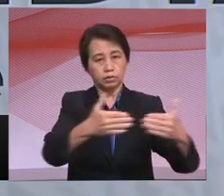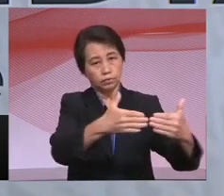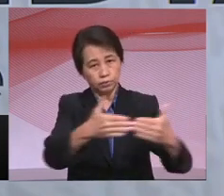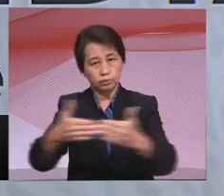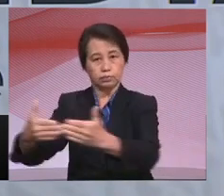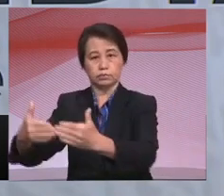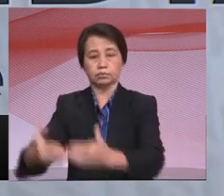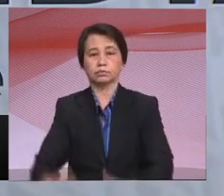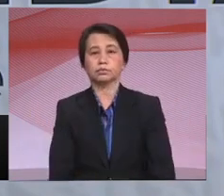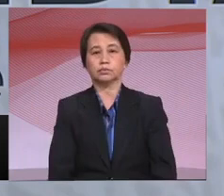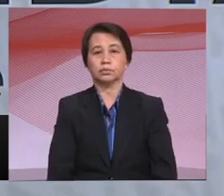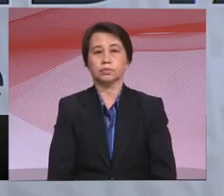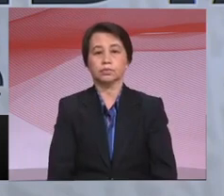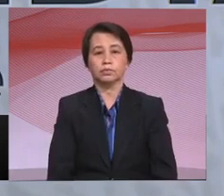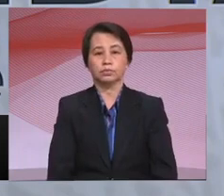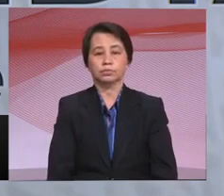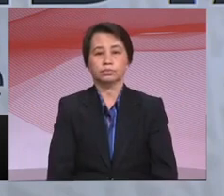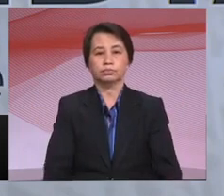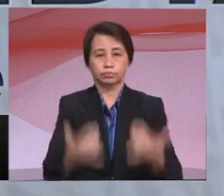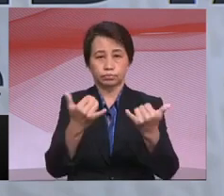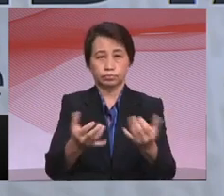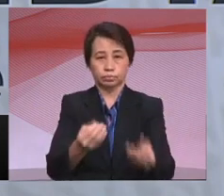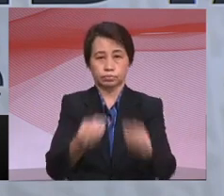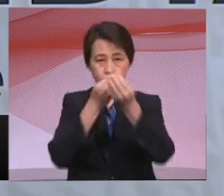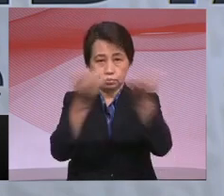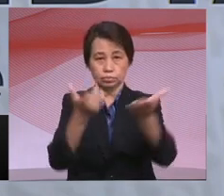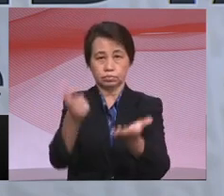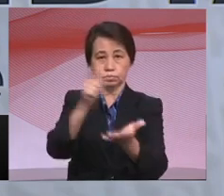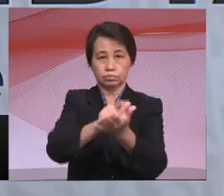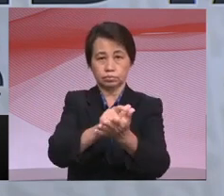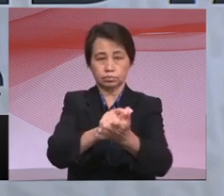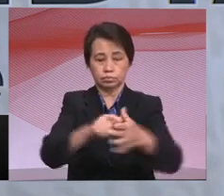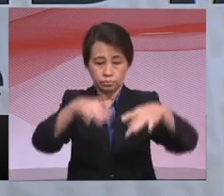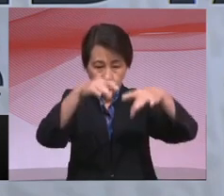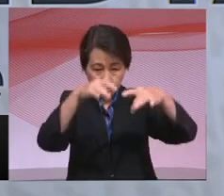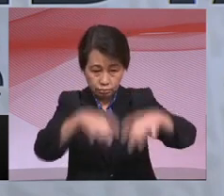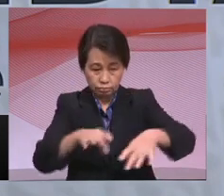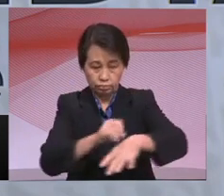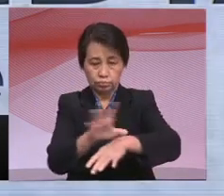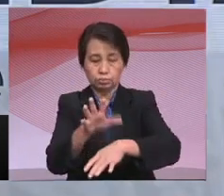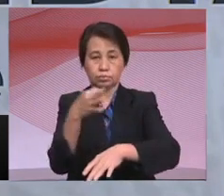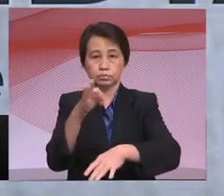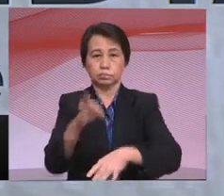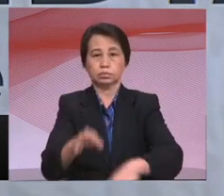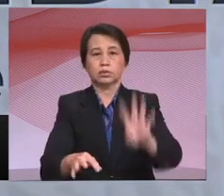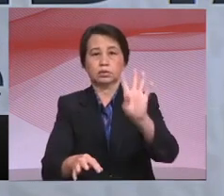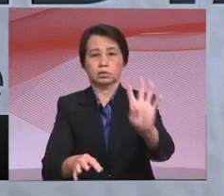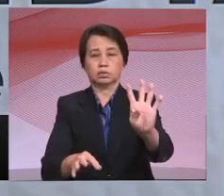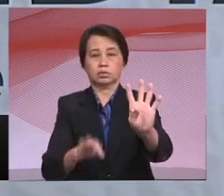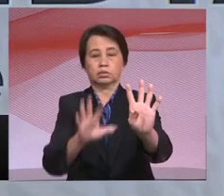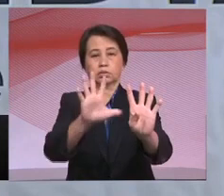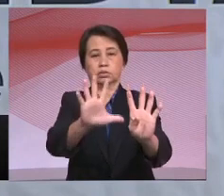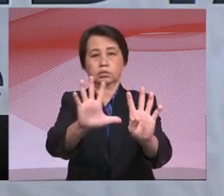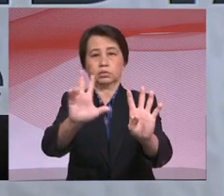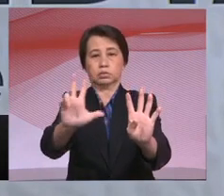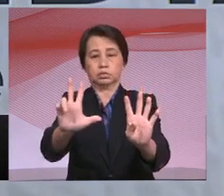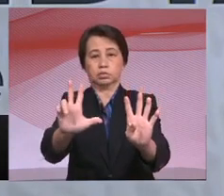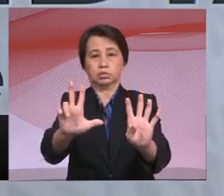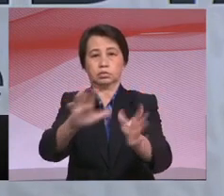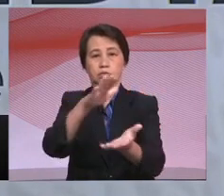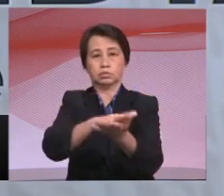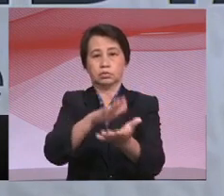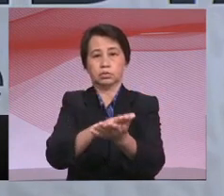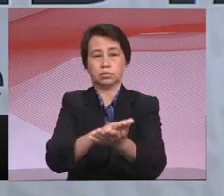berterusan. Seterusnya dimaklumkan laporan saringan COVID-19 di 453